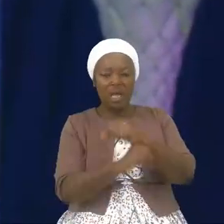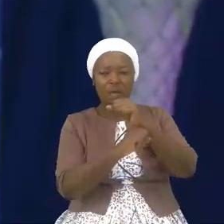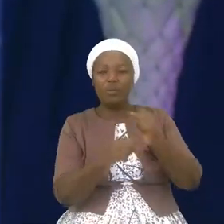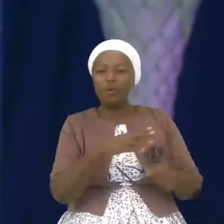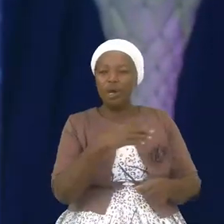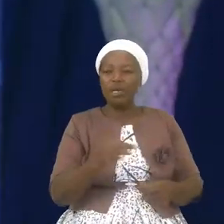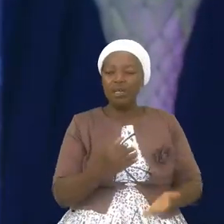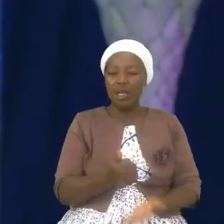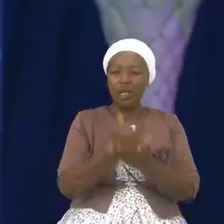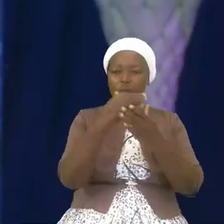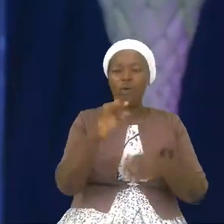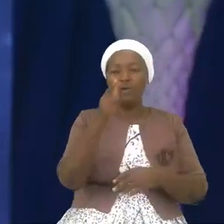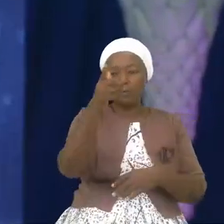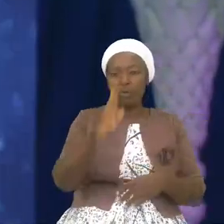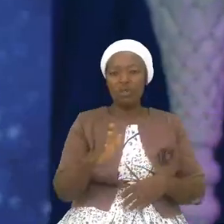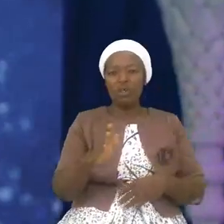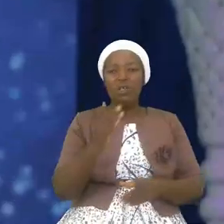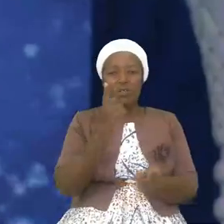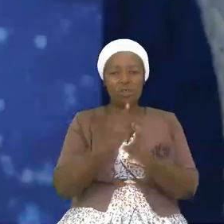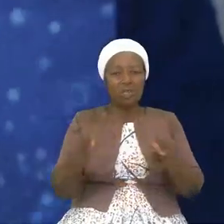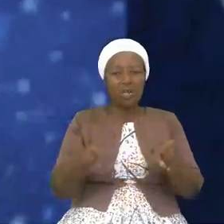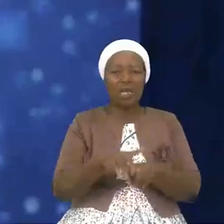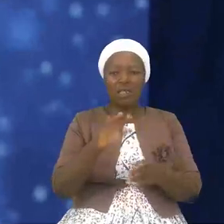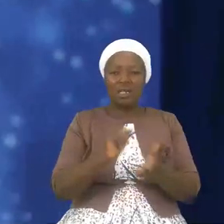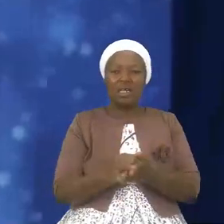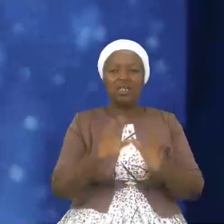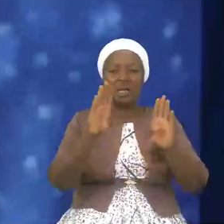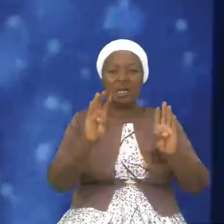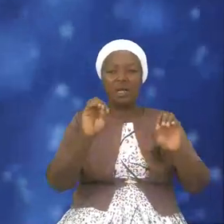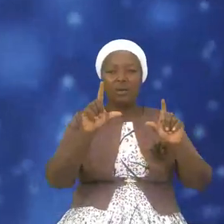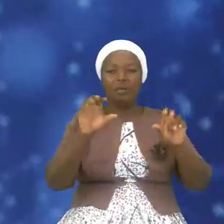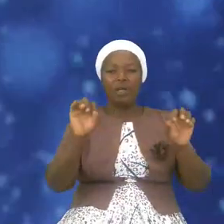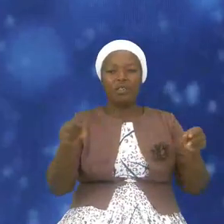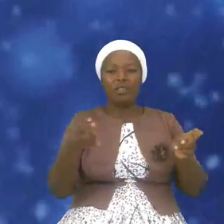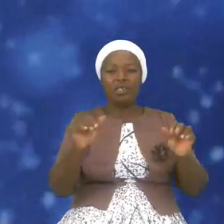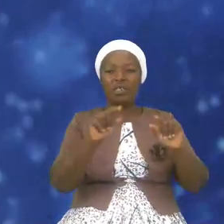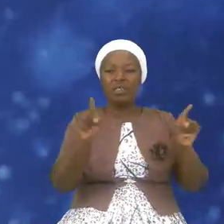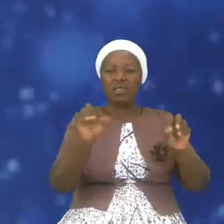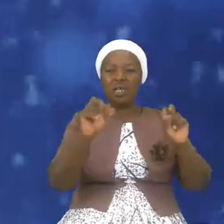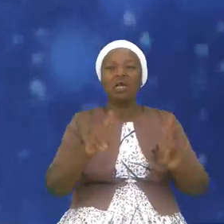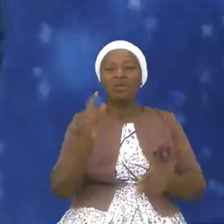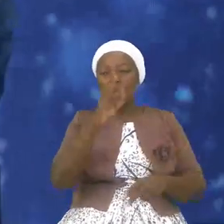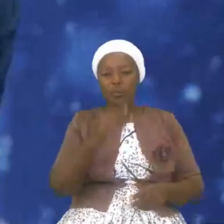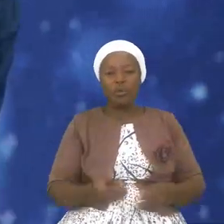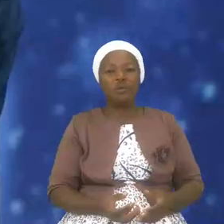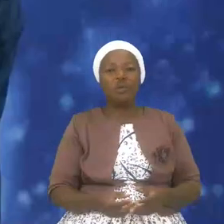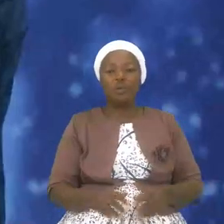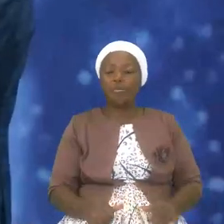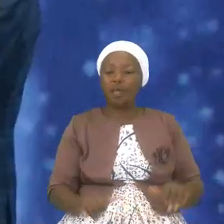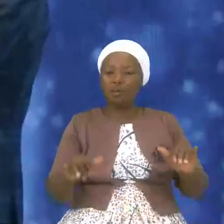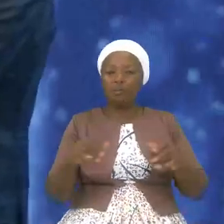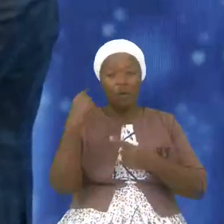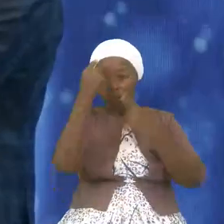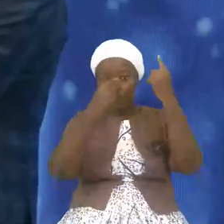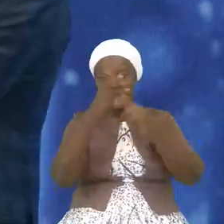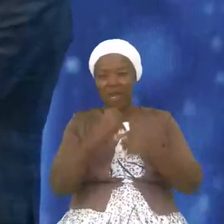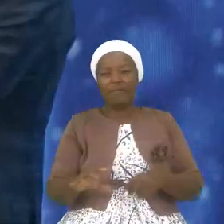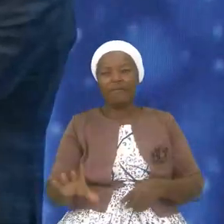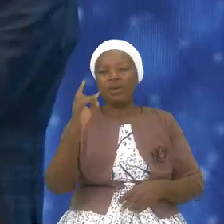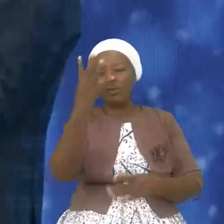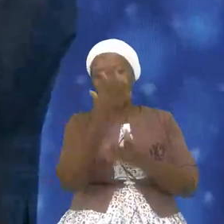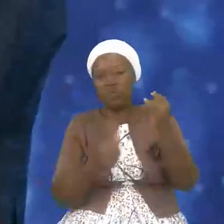et le soutien de Dieu, comme Belshazzar, tu seras pesé et trouvé léger. Mais lorsque